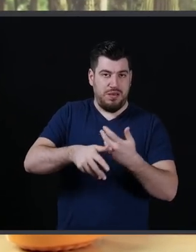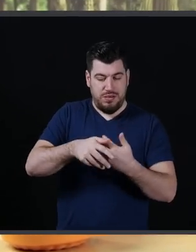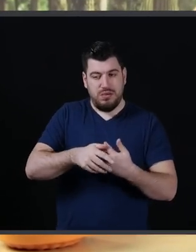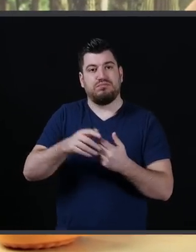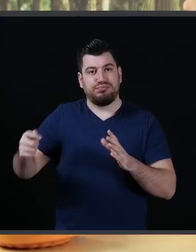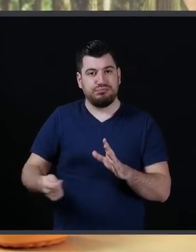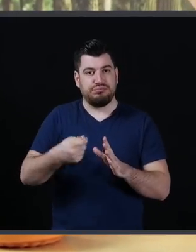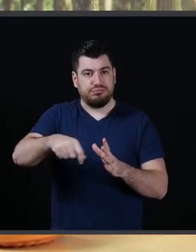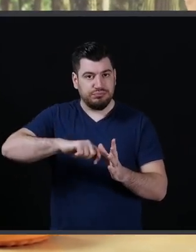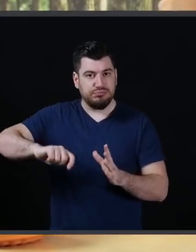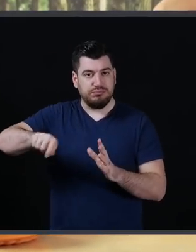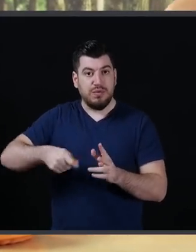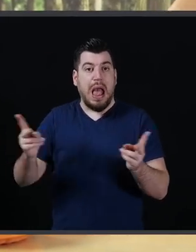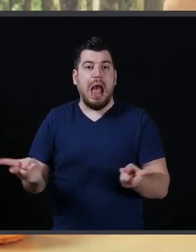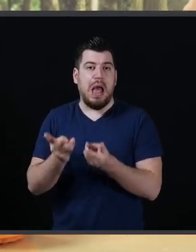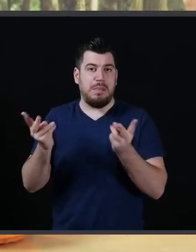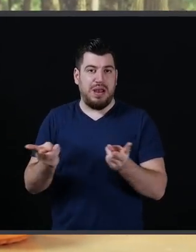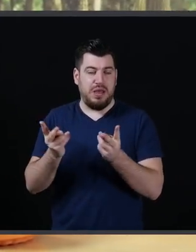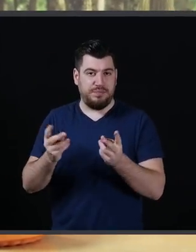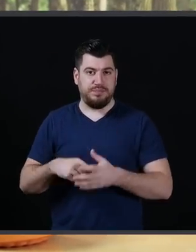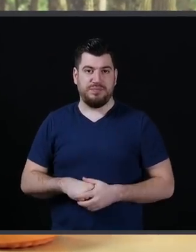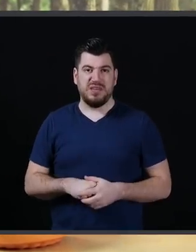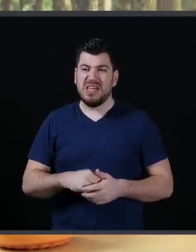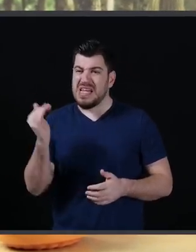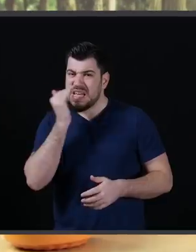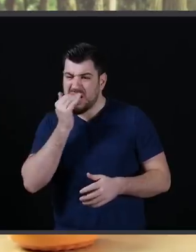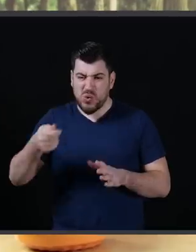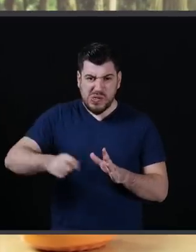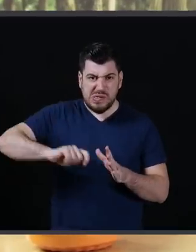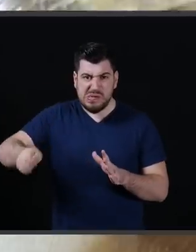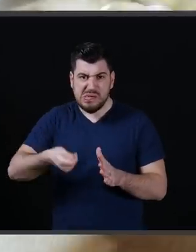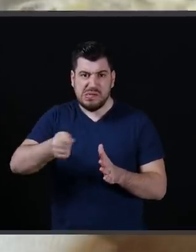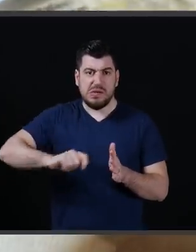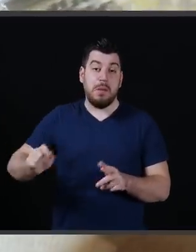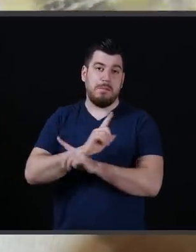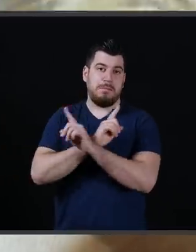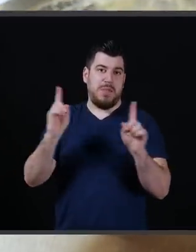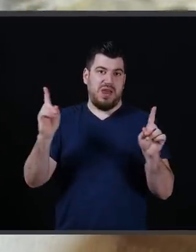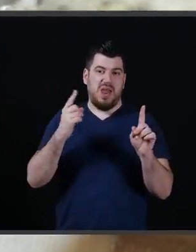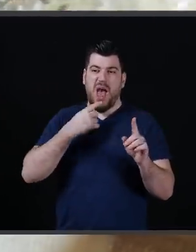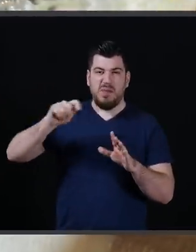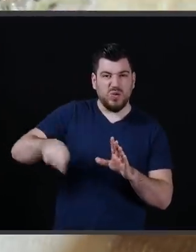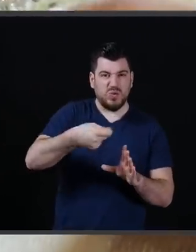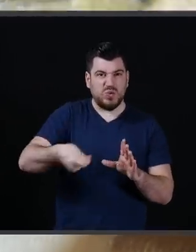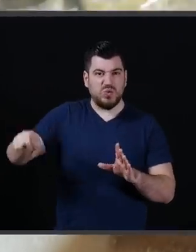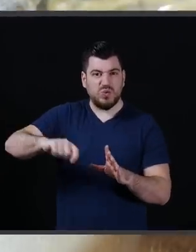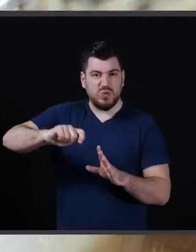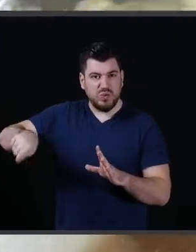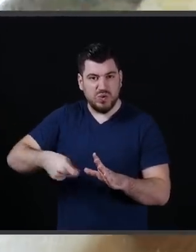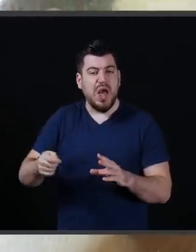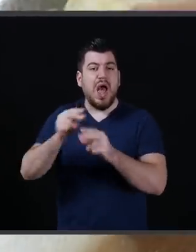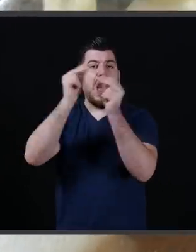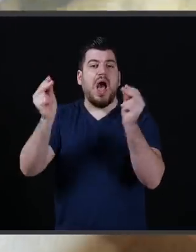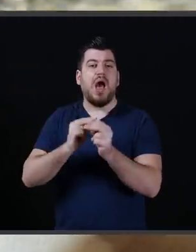Δεν θέλω με τίποτα να κάνω βιαστικές κινήσεις Γιατί άμα κάνω πολύ βίαιες κινήσεις εδώ πέρα Θα πέσει όγκος από το κέικ Και εμείς